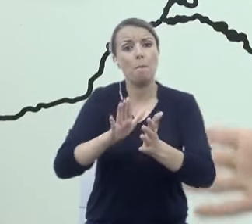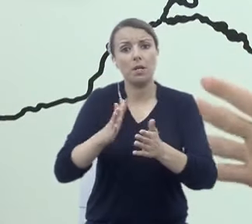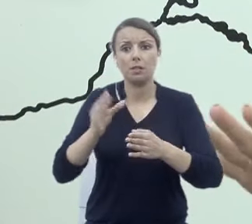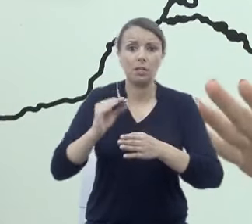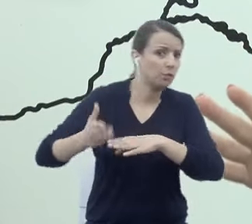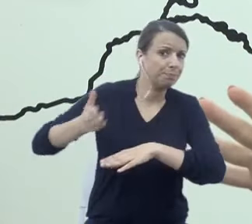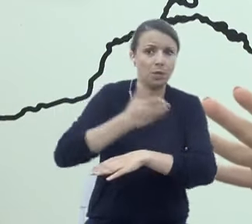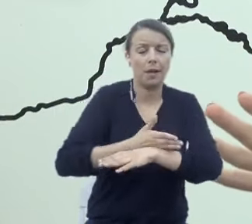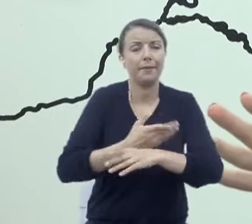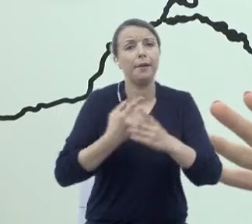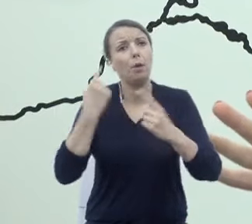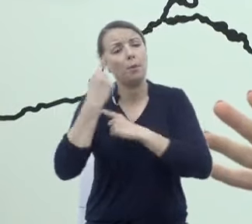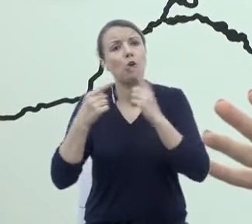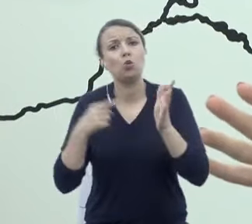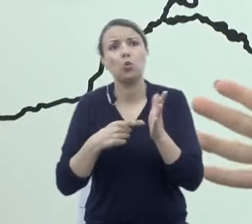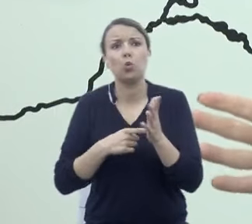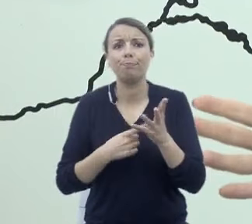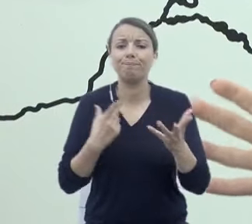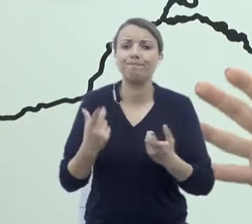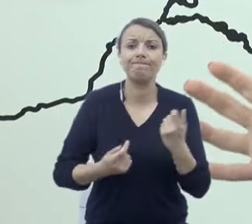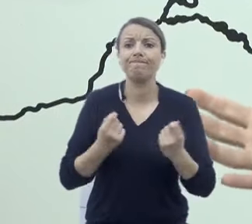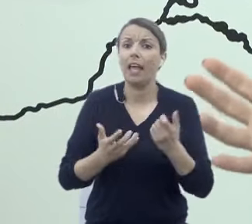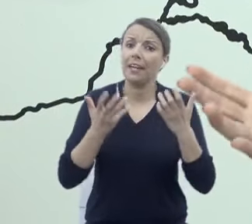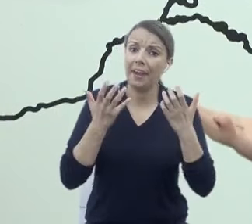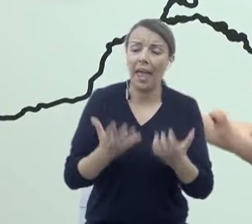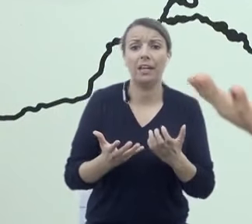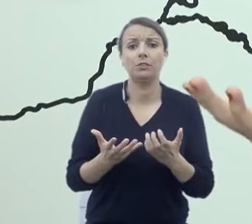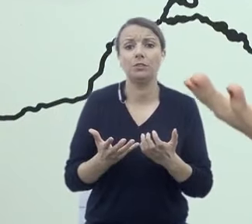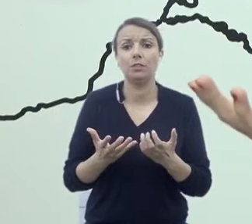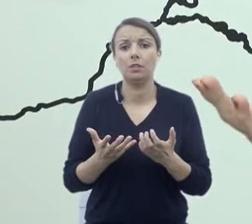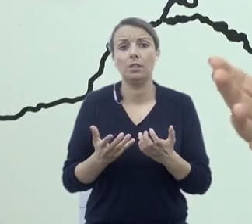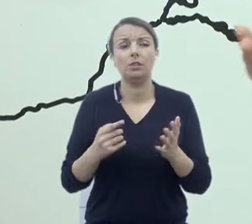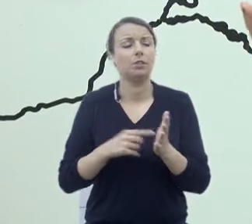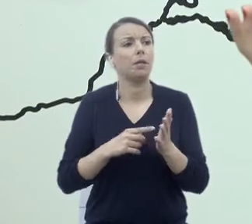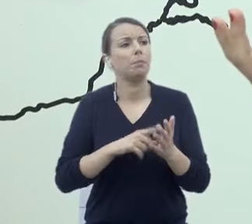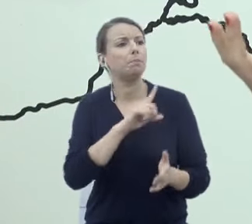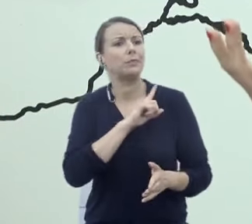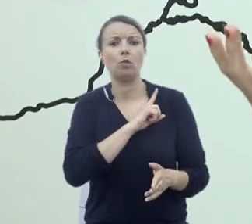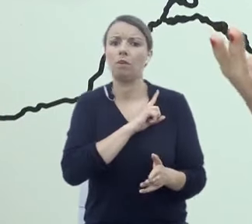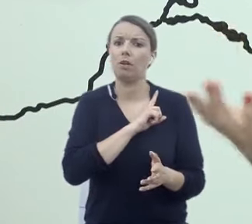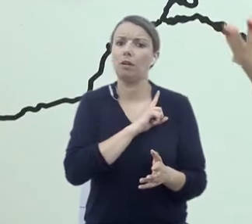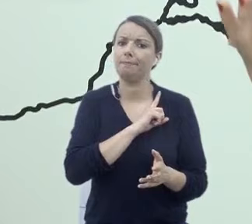się, jak gdyby chęć w ogóle dostrzeżenia, prawda? Jak gdyby tej